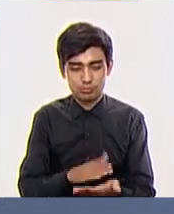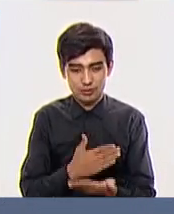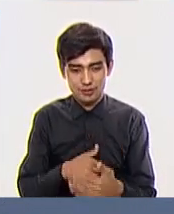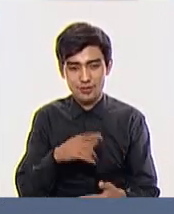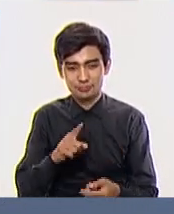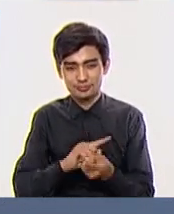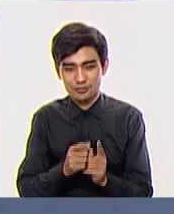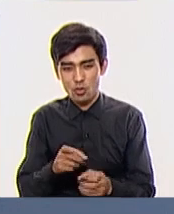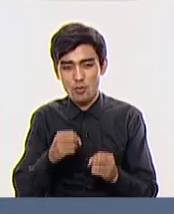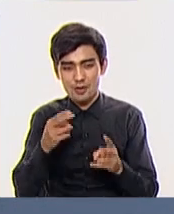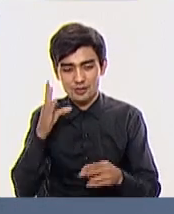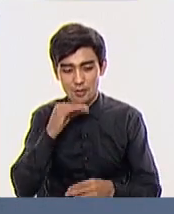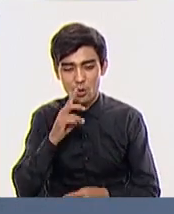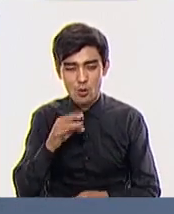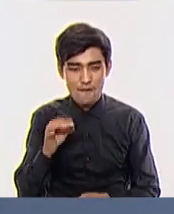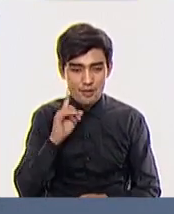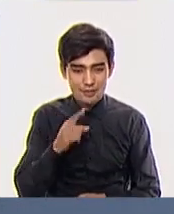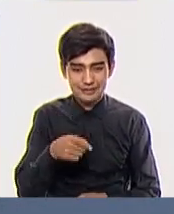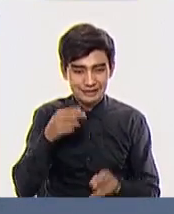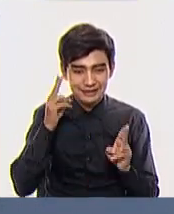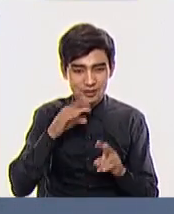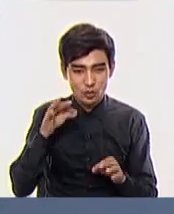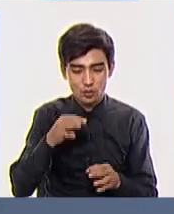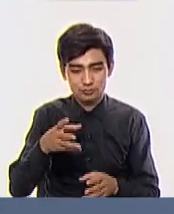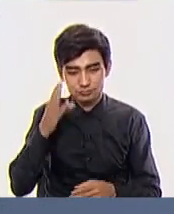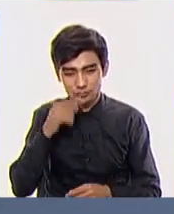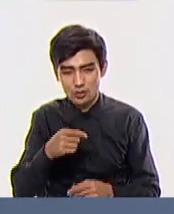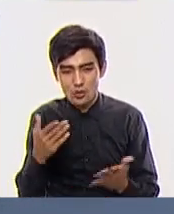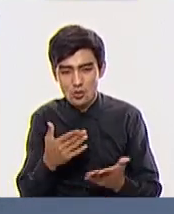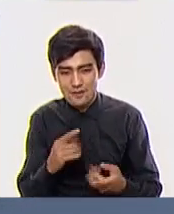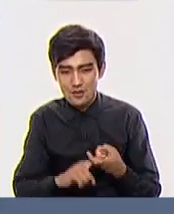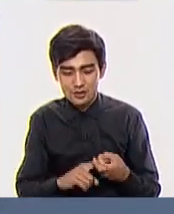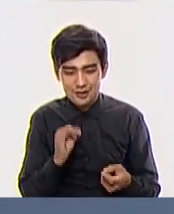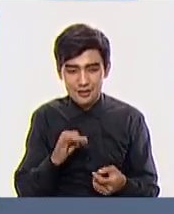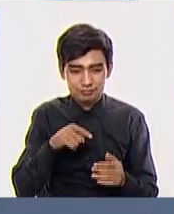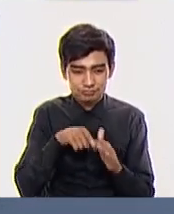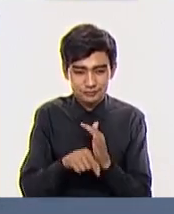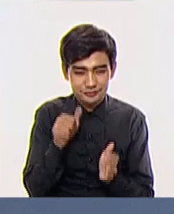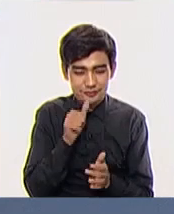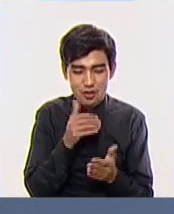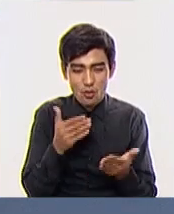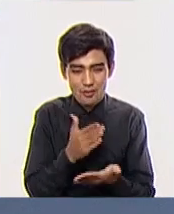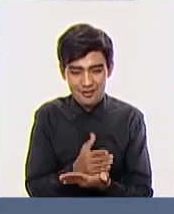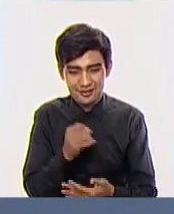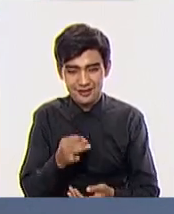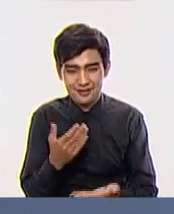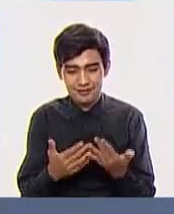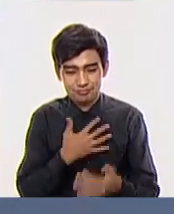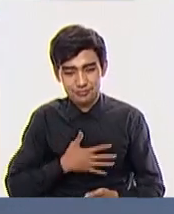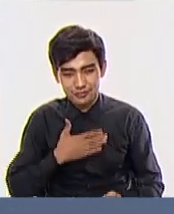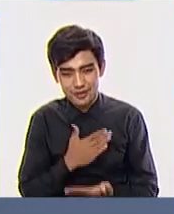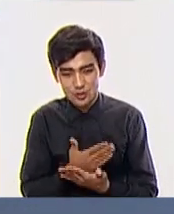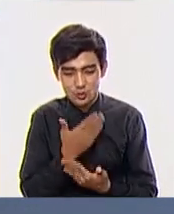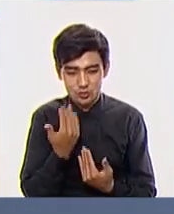может представлять опасность, но пока о ней недостаточно научных данных. Что скрывается за этой формулировкой и есть ли повод для